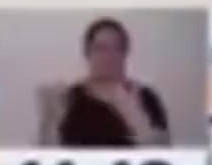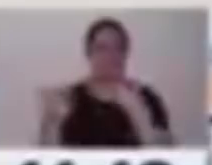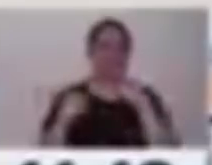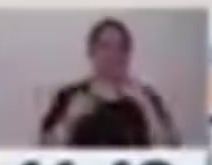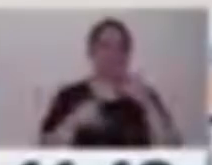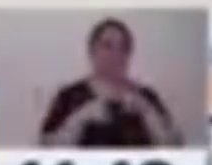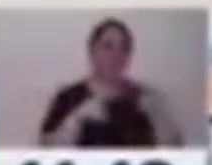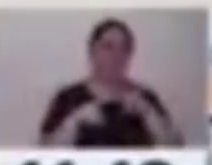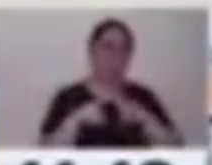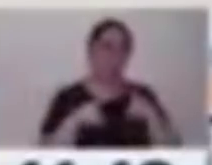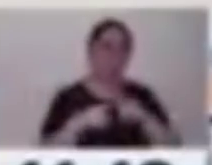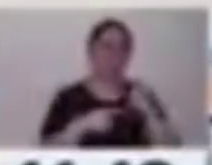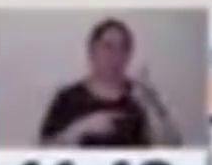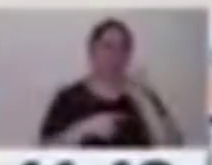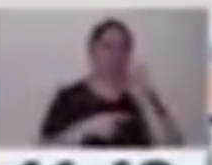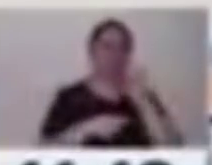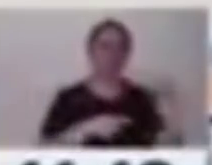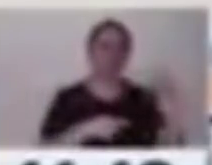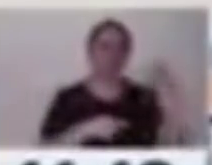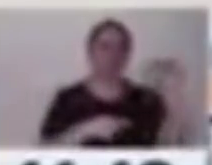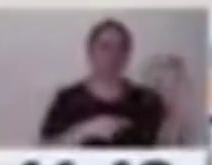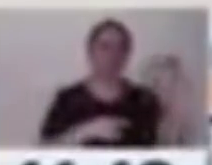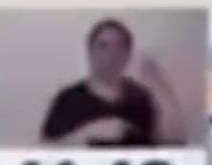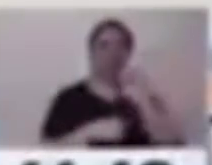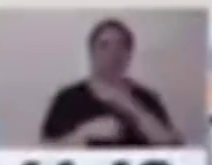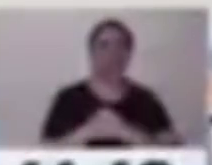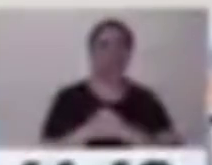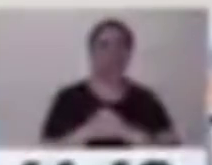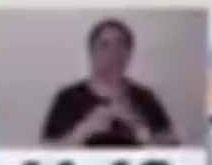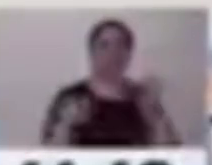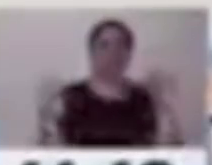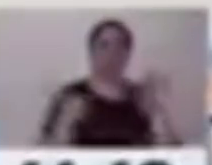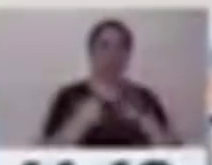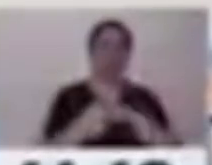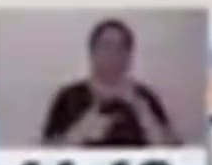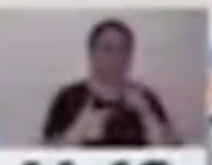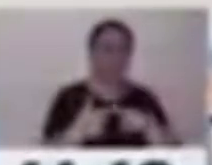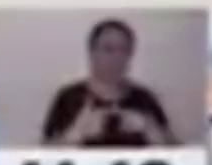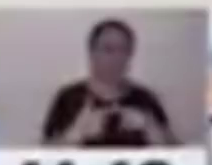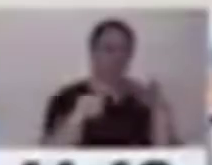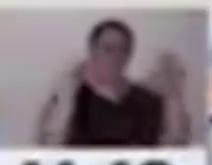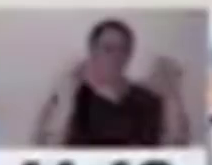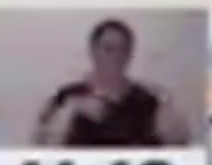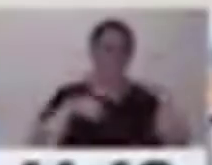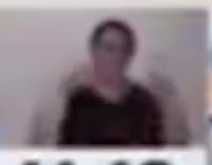hindi tamang datos na nakalagay dito. Ito po ay